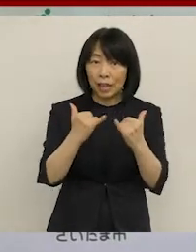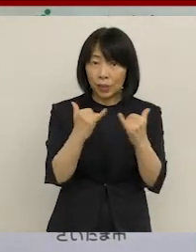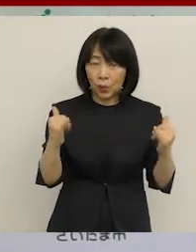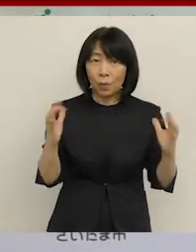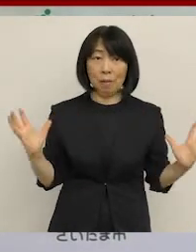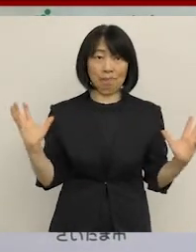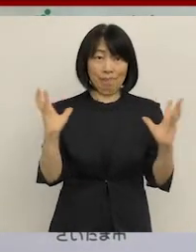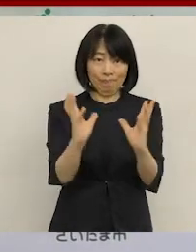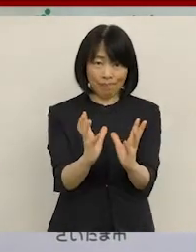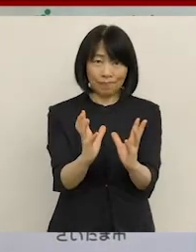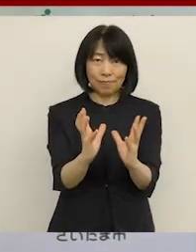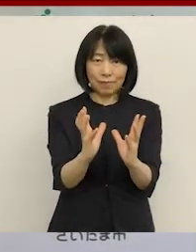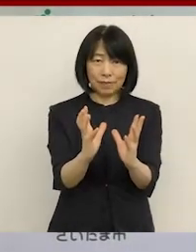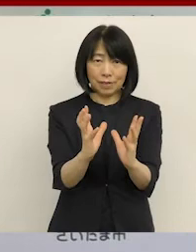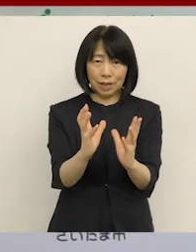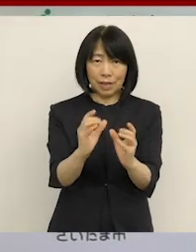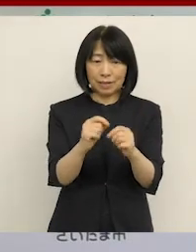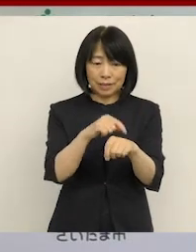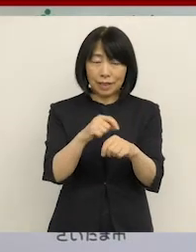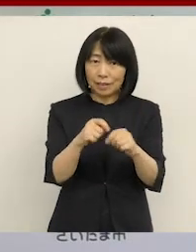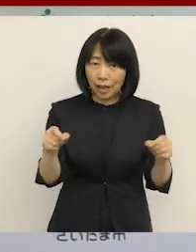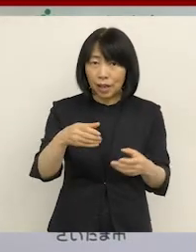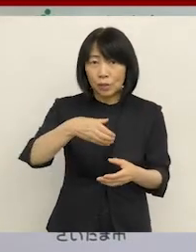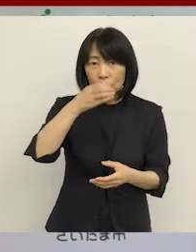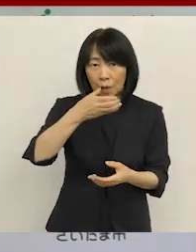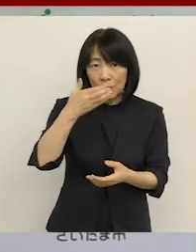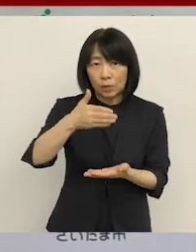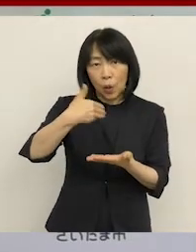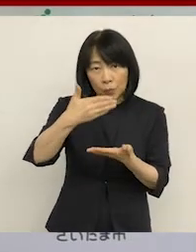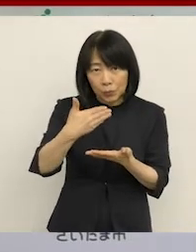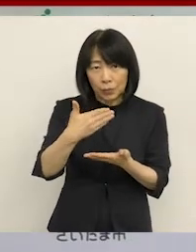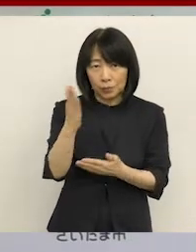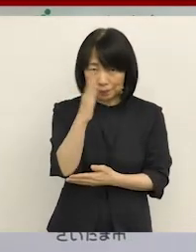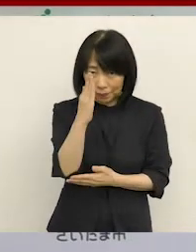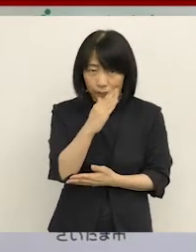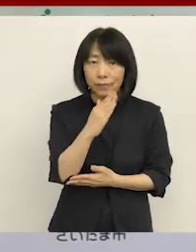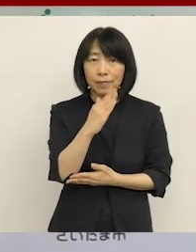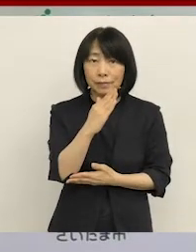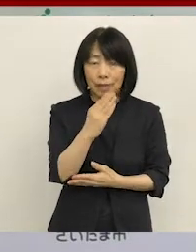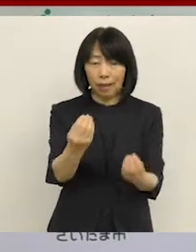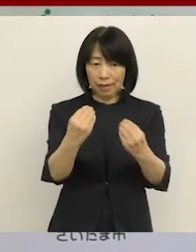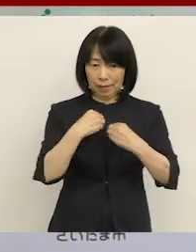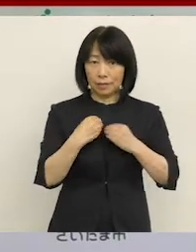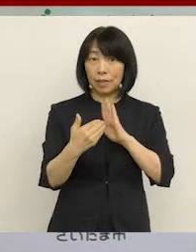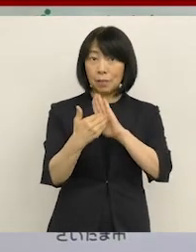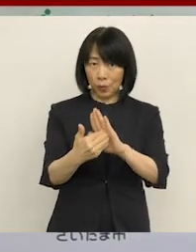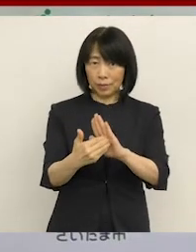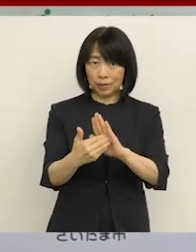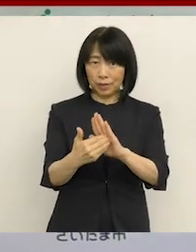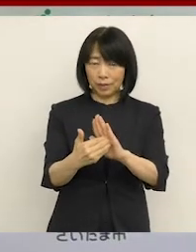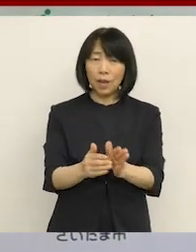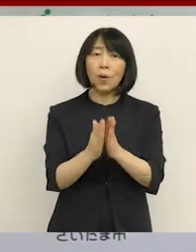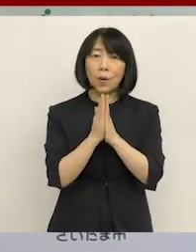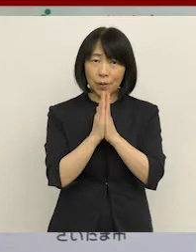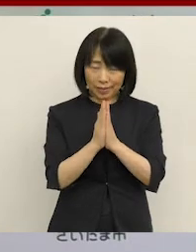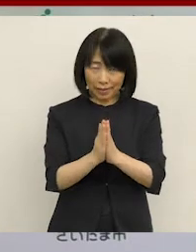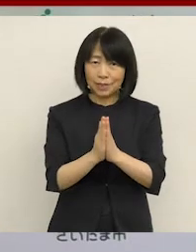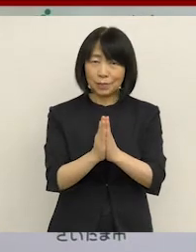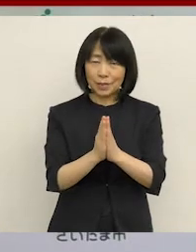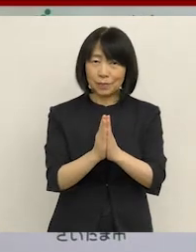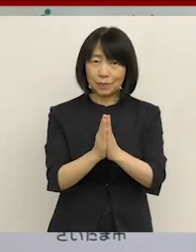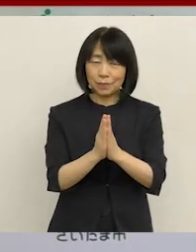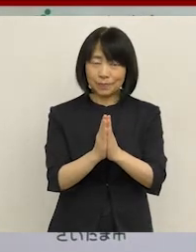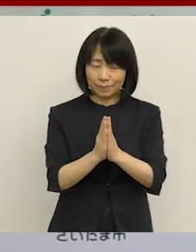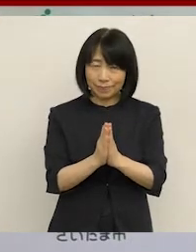わない人や大人数長時間での飲食は避けるなど、引き続き感染防止策を徹